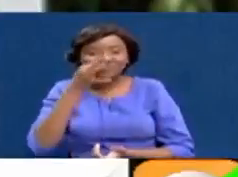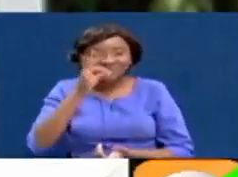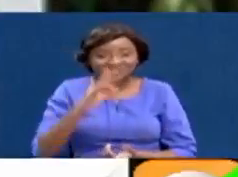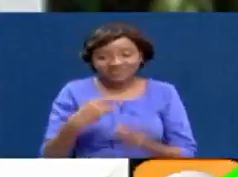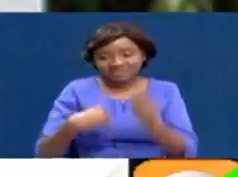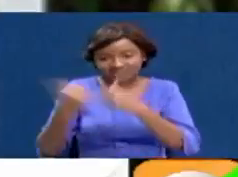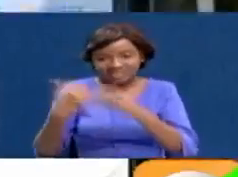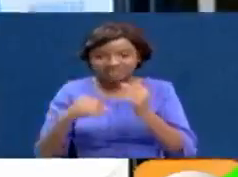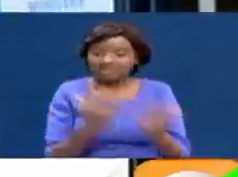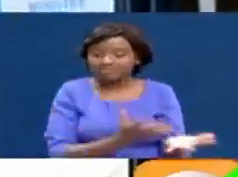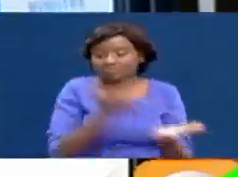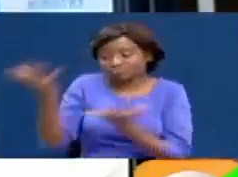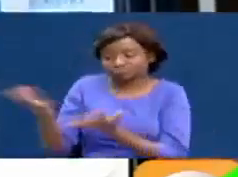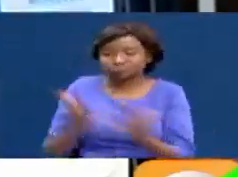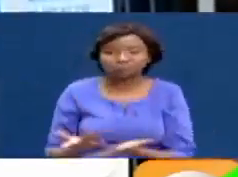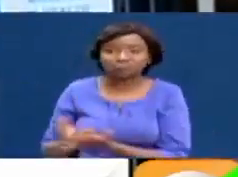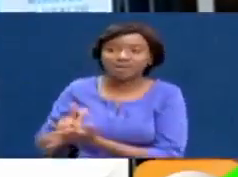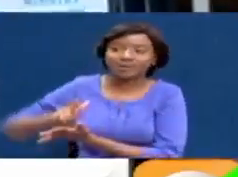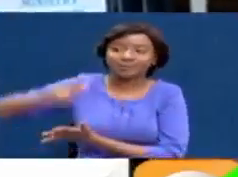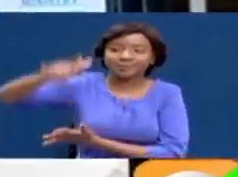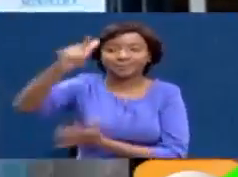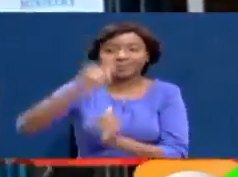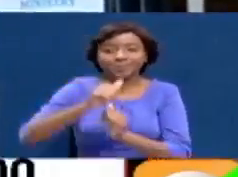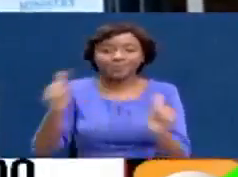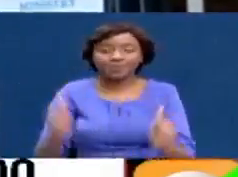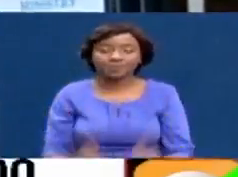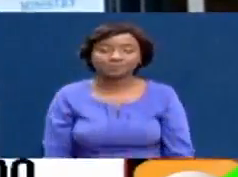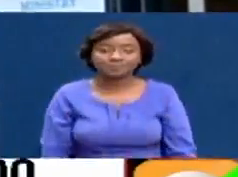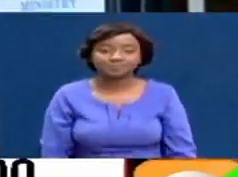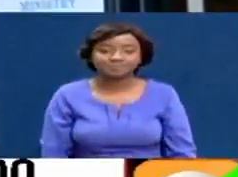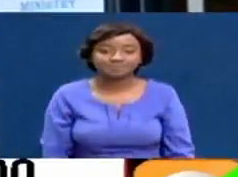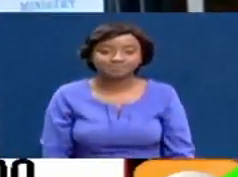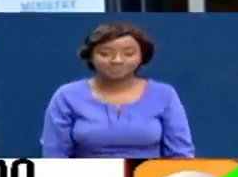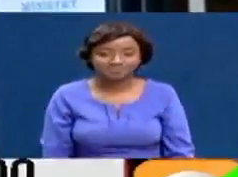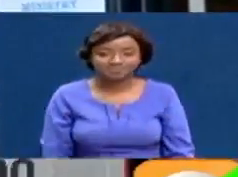is accurately sustained. Dennis Otieno, Runinga ya Citizen.